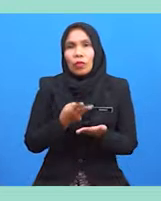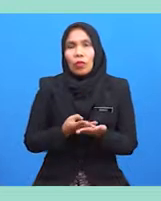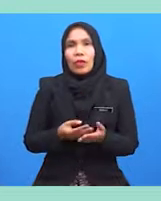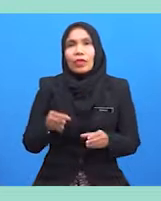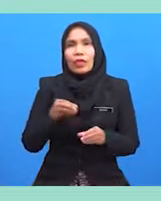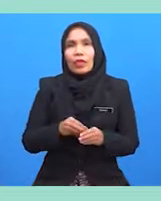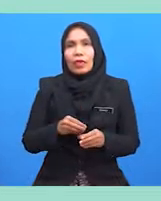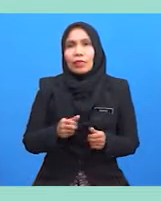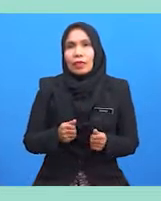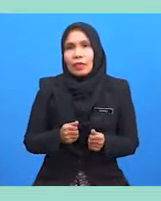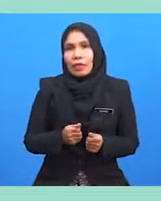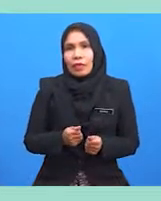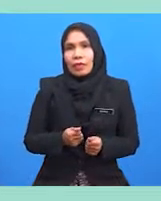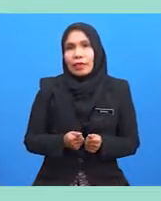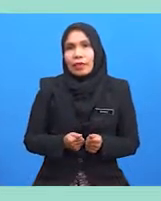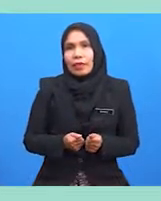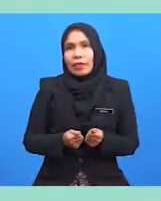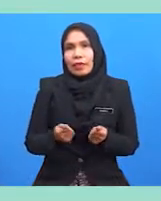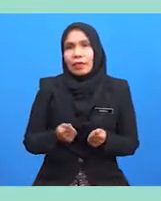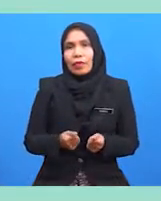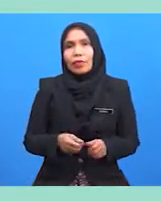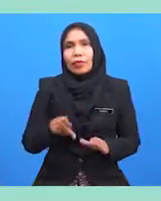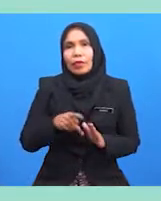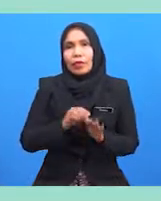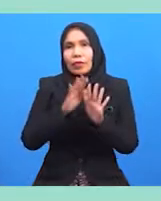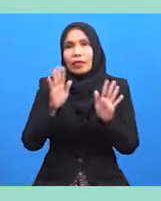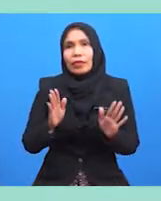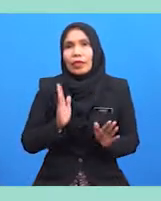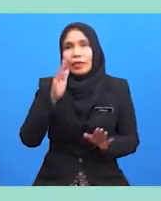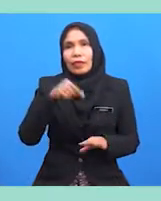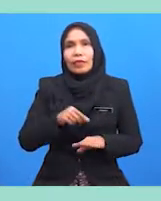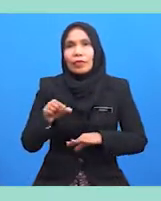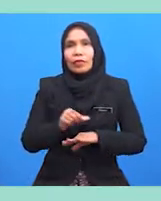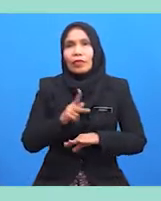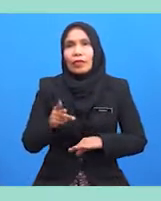hutang antara bank akibat pengeluaran cek.